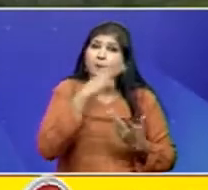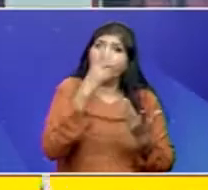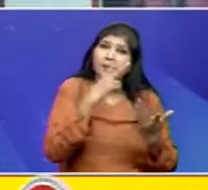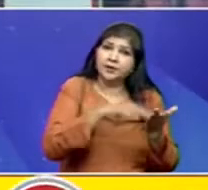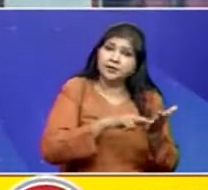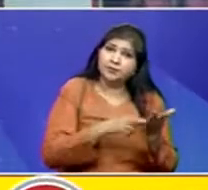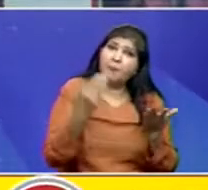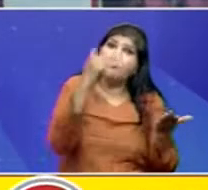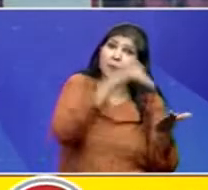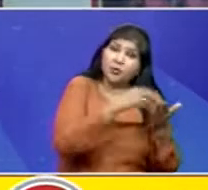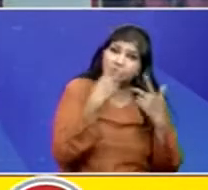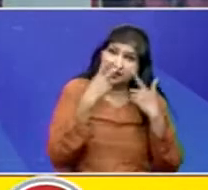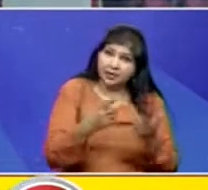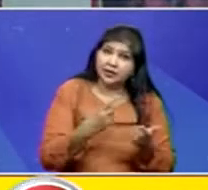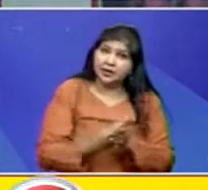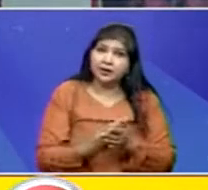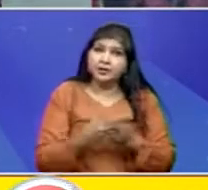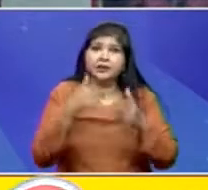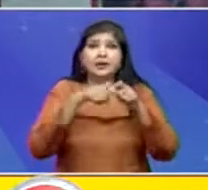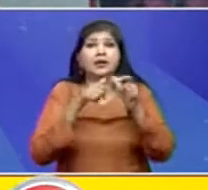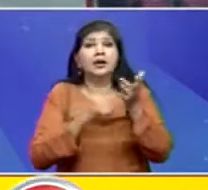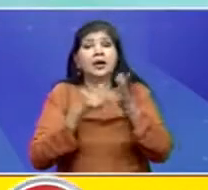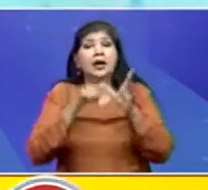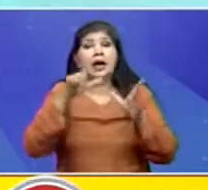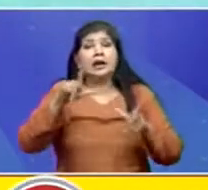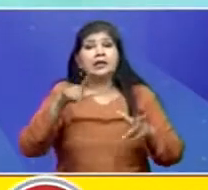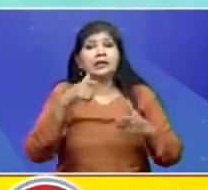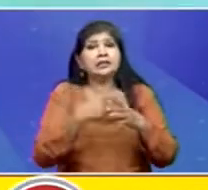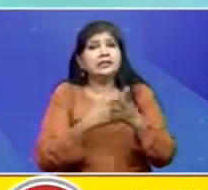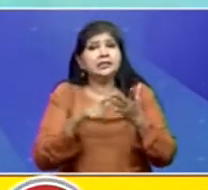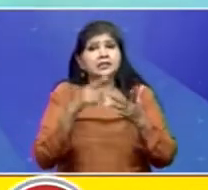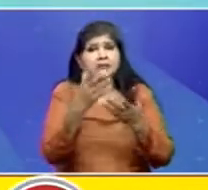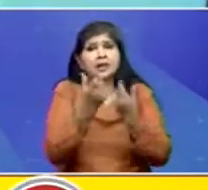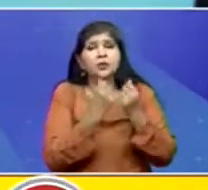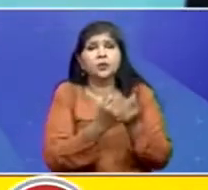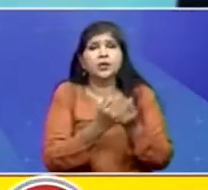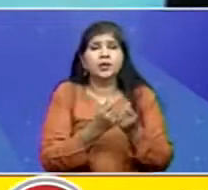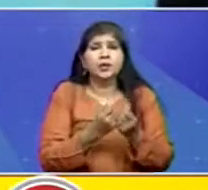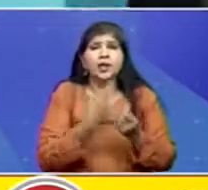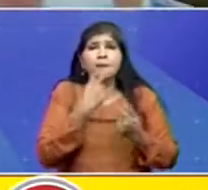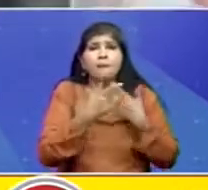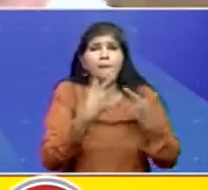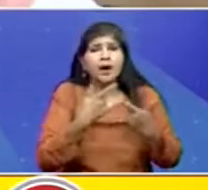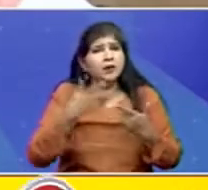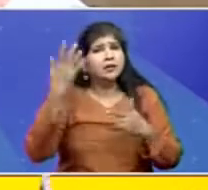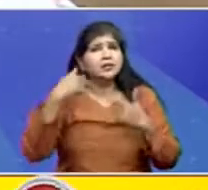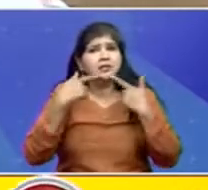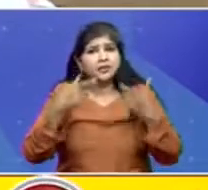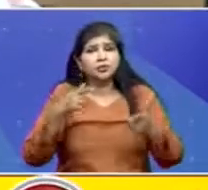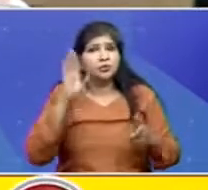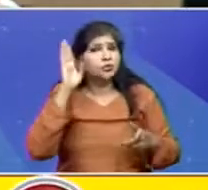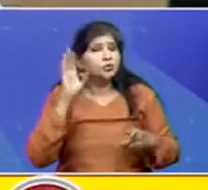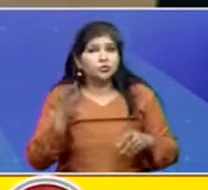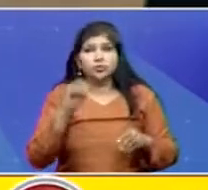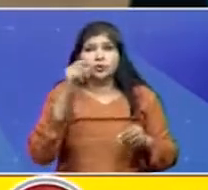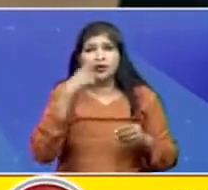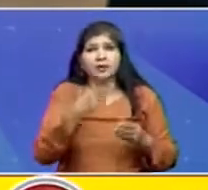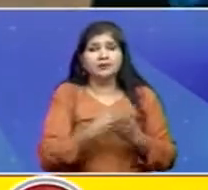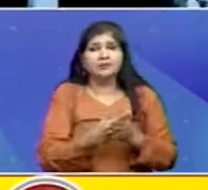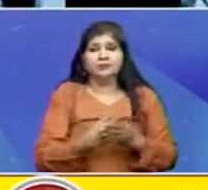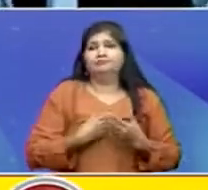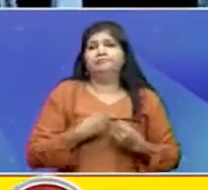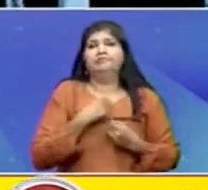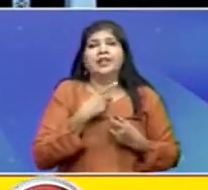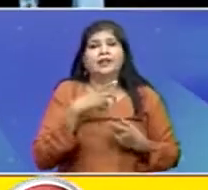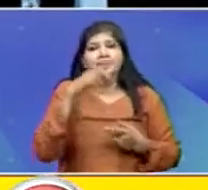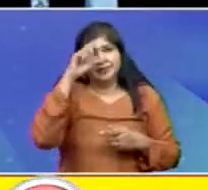चीजों को देखा जो अटल जी उप्योग करते थे उनके भाषणों को सुना तो वो घर्व से भर उठे थे